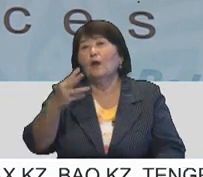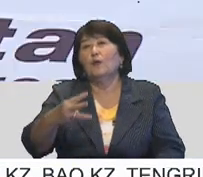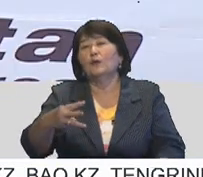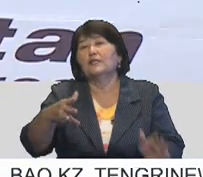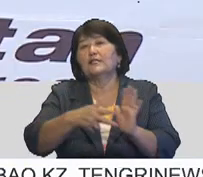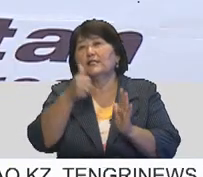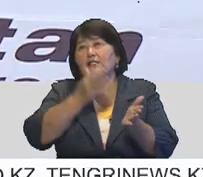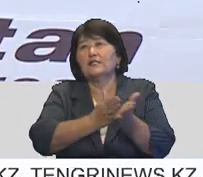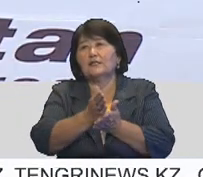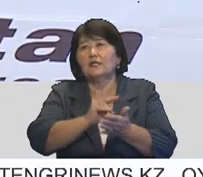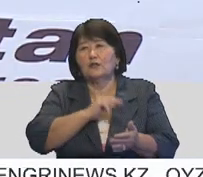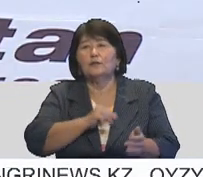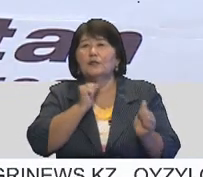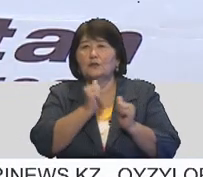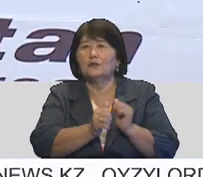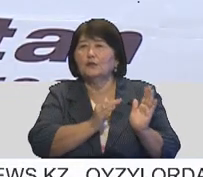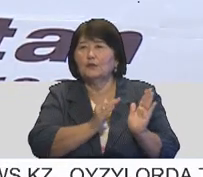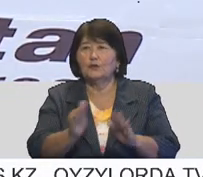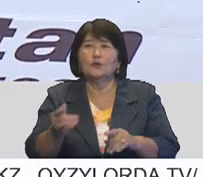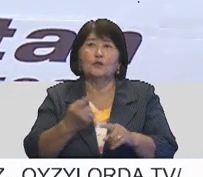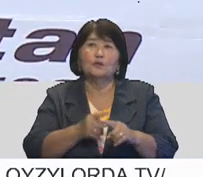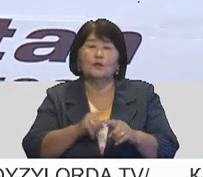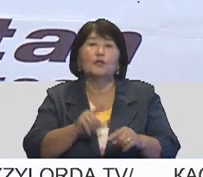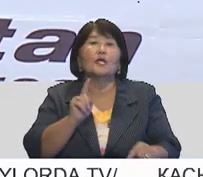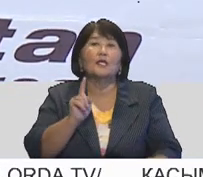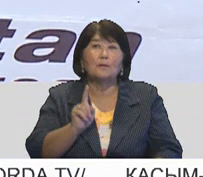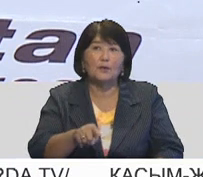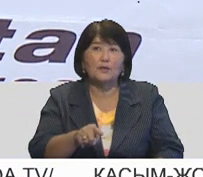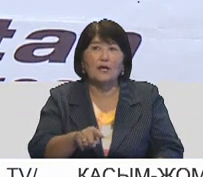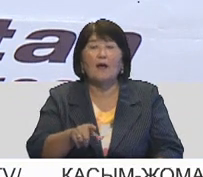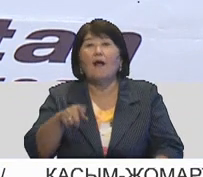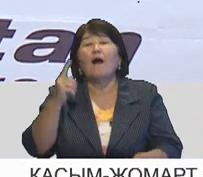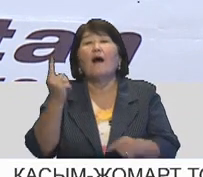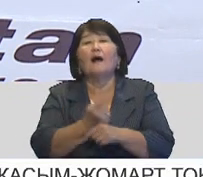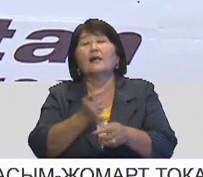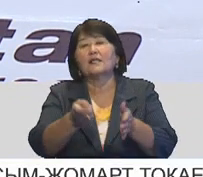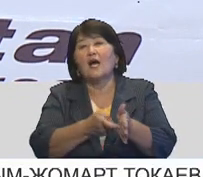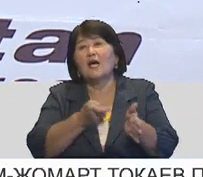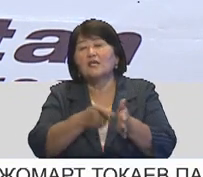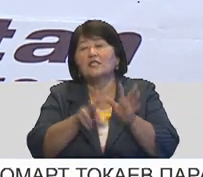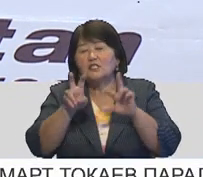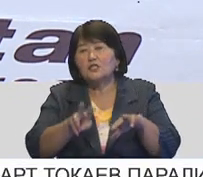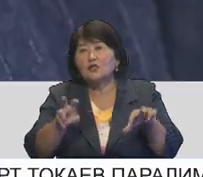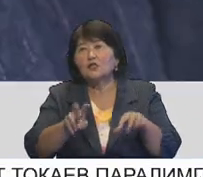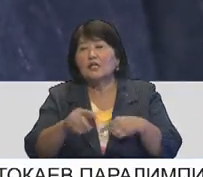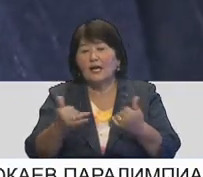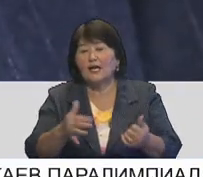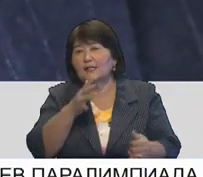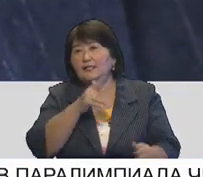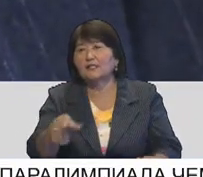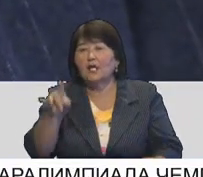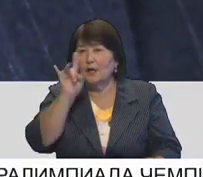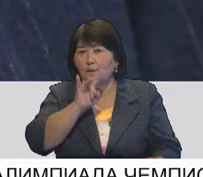істеп келатырмын, үздіксіз. Сондықтан да бұл жолда алғаш кезде қиыншылықтарды да қазіргі кездегі де